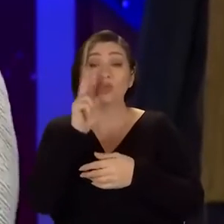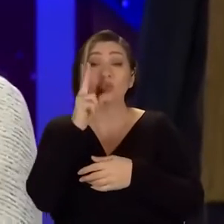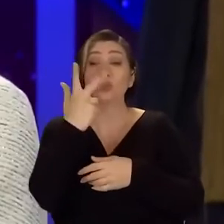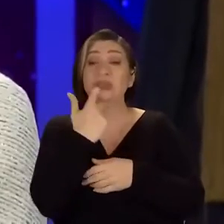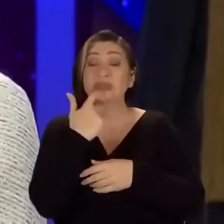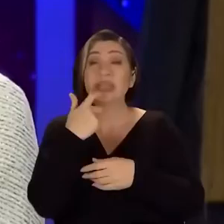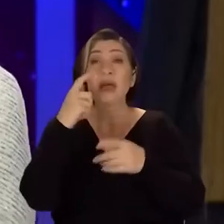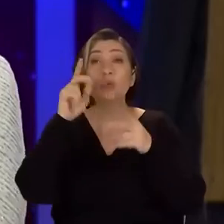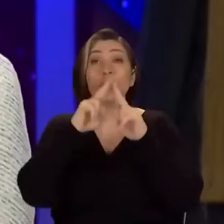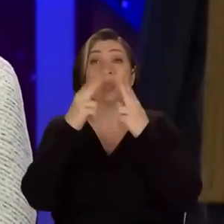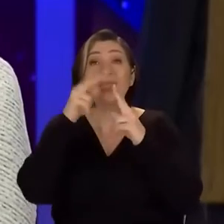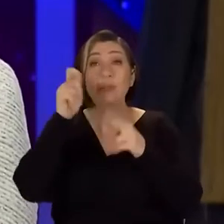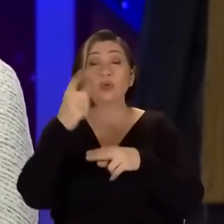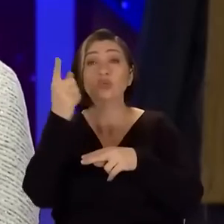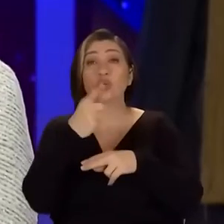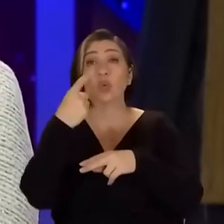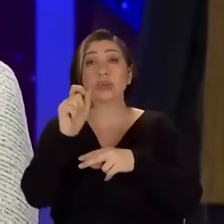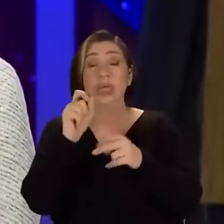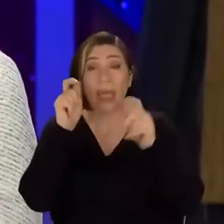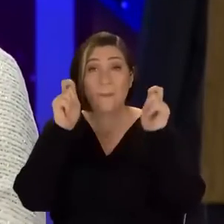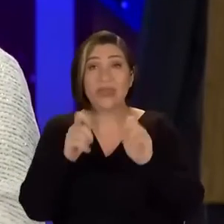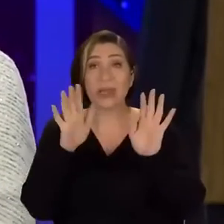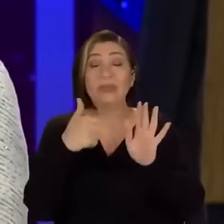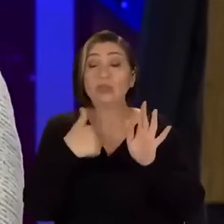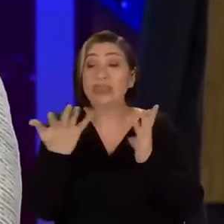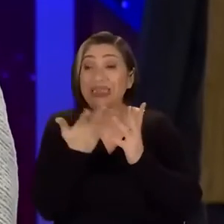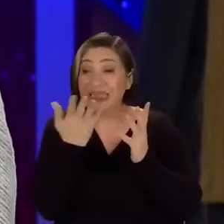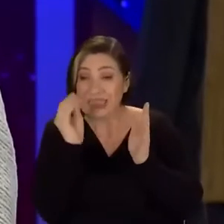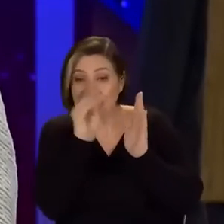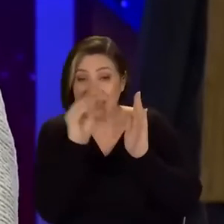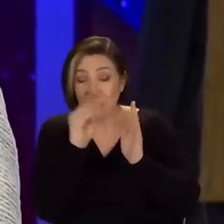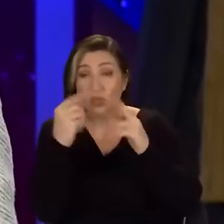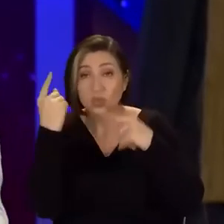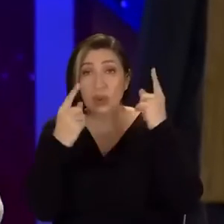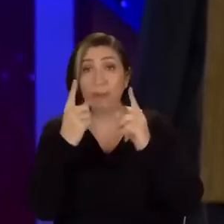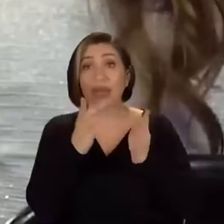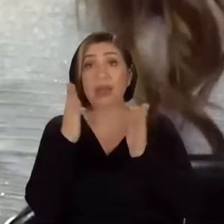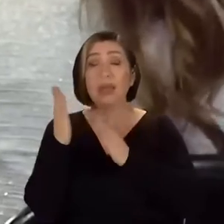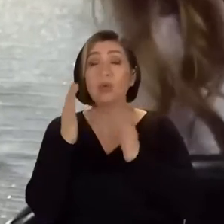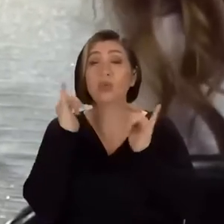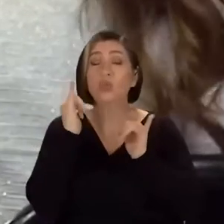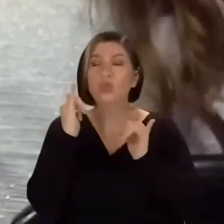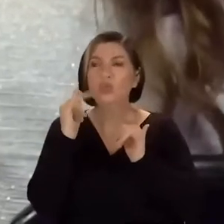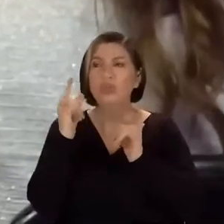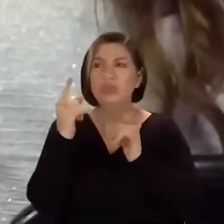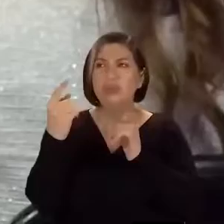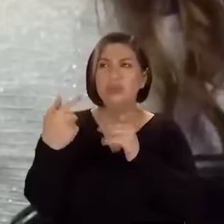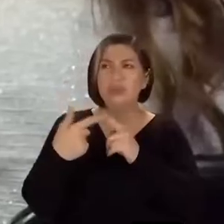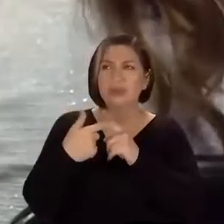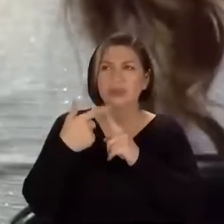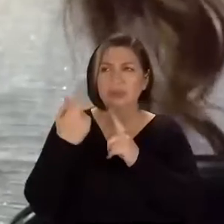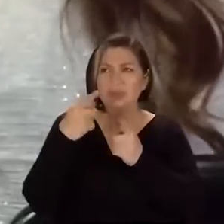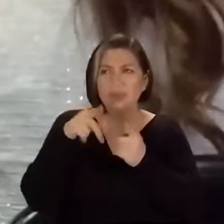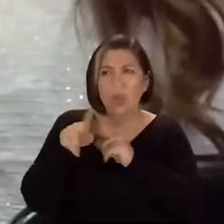dünya üzerinde üretilen verinin %90'ı üretildi. Ve biz bunu nasıl işleyeceğiz diye düşünürken bir yandan nasıl kötü amaçlarla kullanacağız diye de